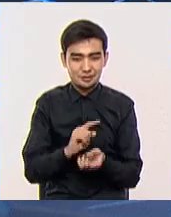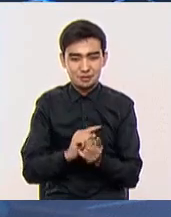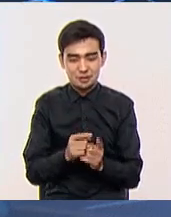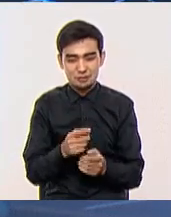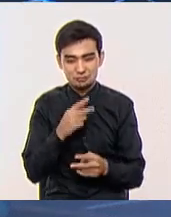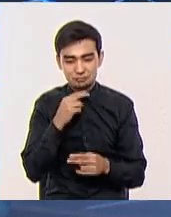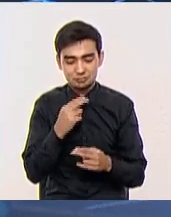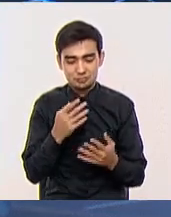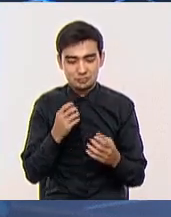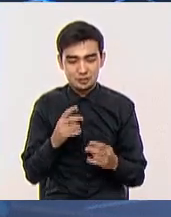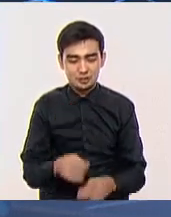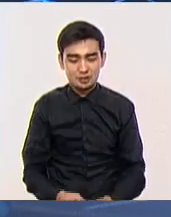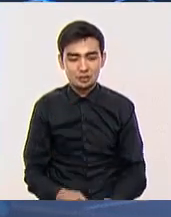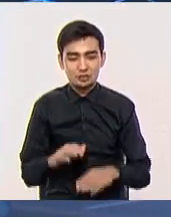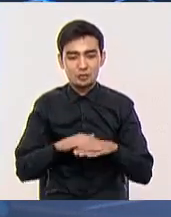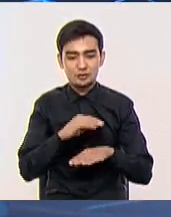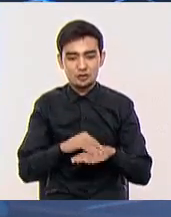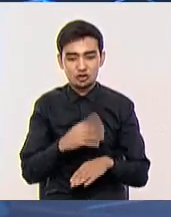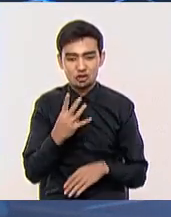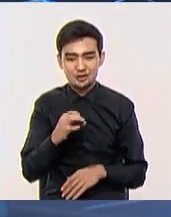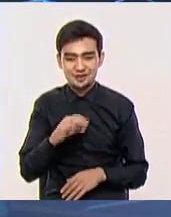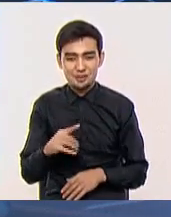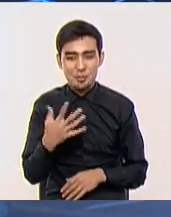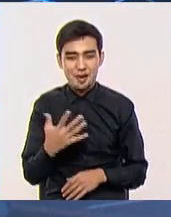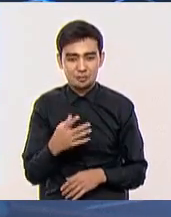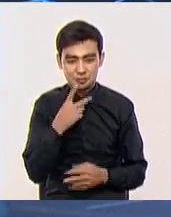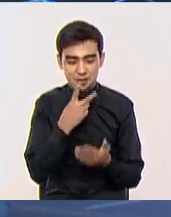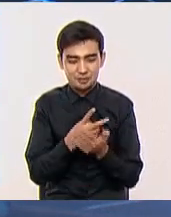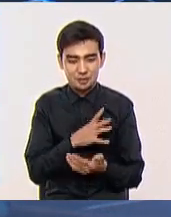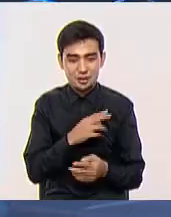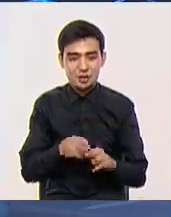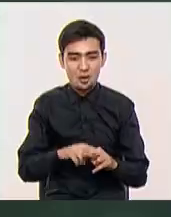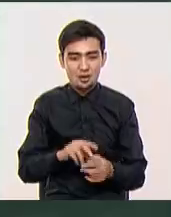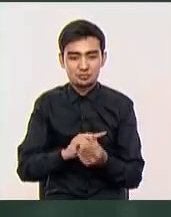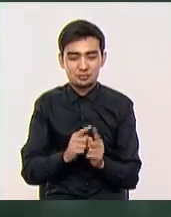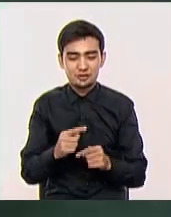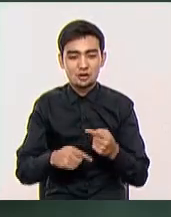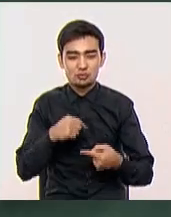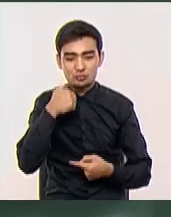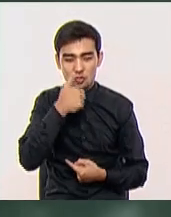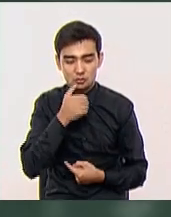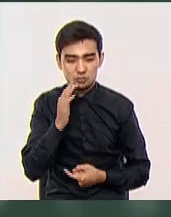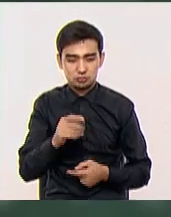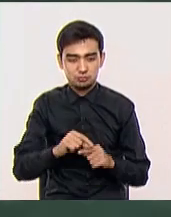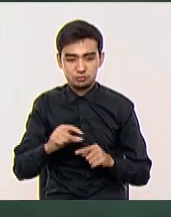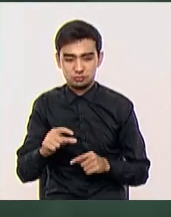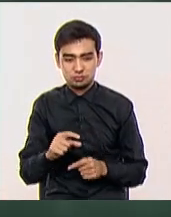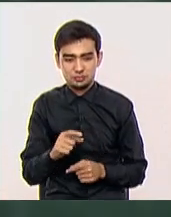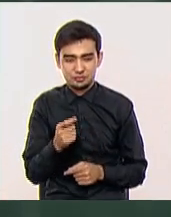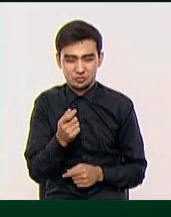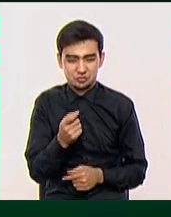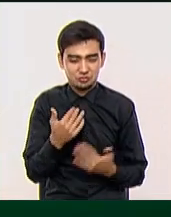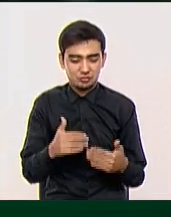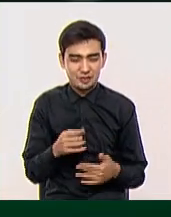изменения? Добрый вечер. 4 из 5 показателей, которые изменятся в следующем году, вырастут совсем